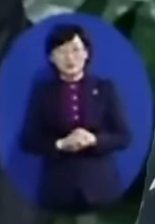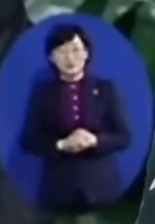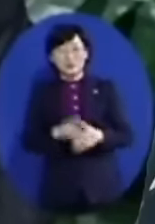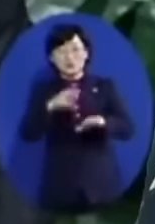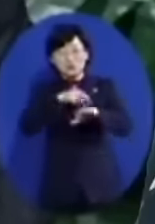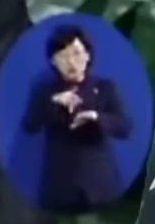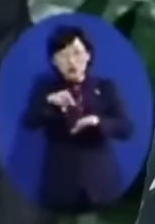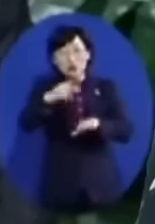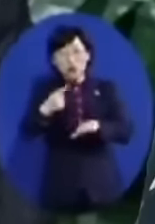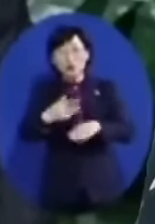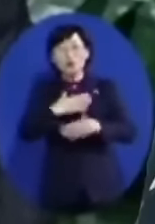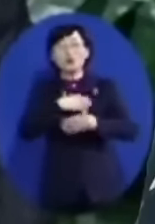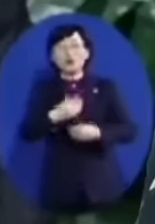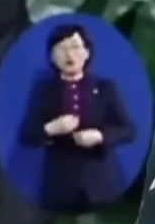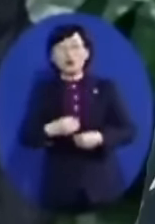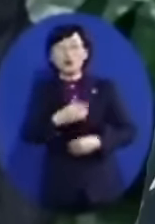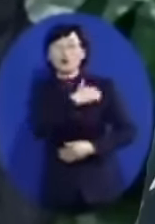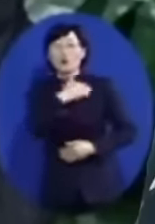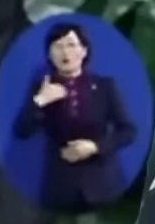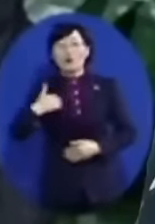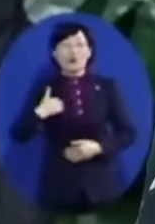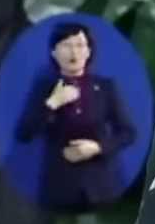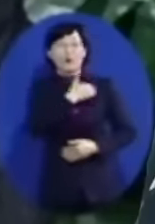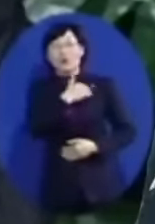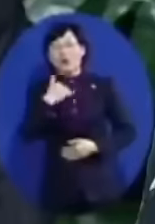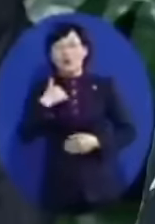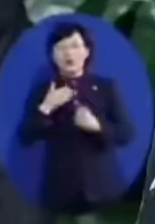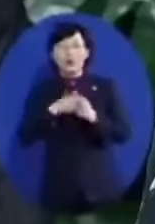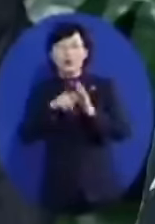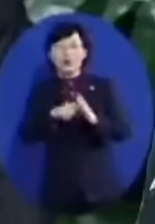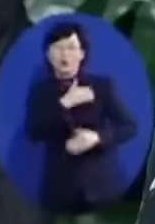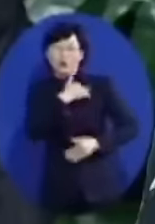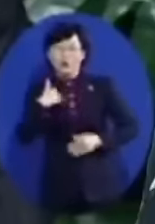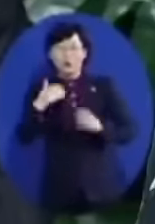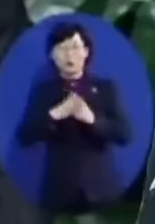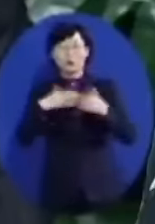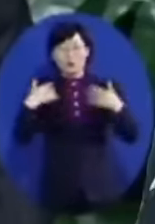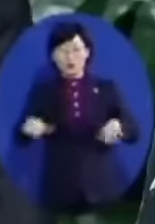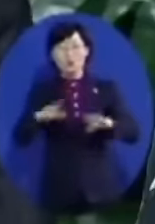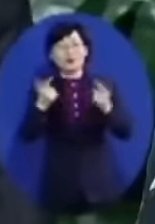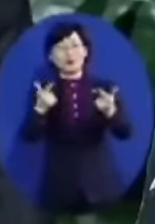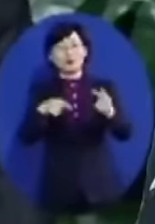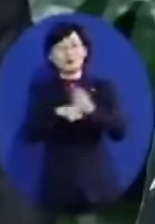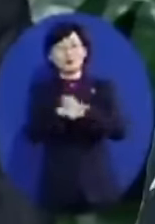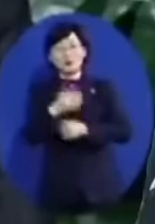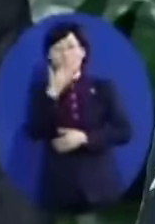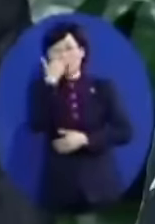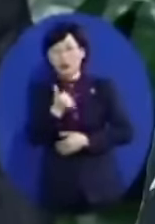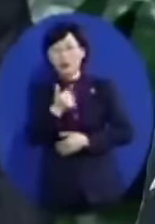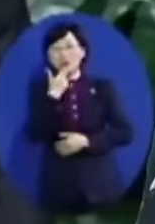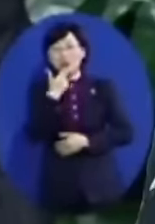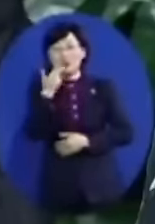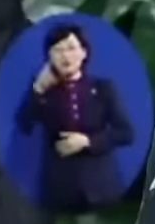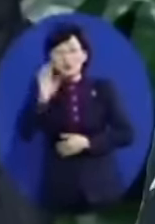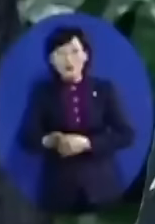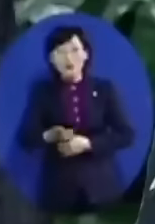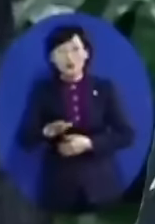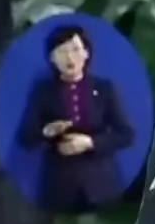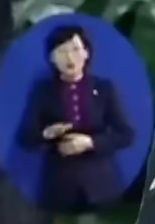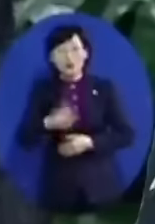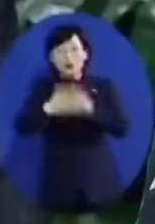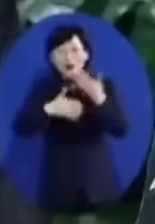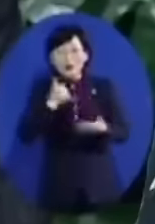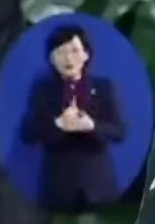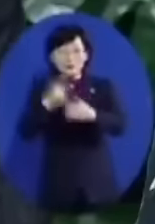걸어가도 피곤치 않다. 여유가 만만해서 시간이 많으면 피곤하지 않습니까? 실증이 나지 않습니까? 그러나